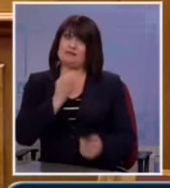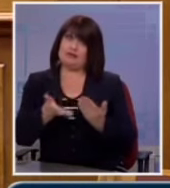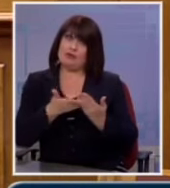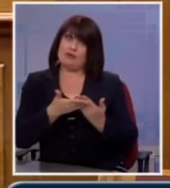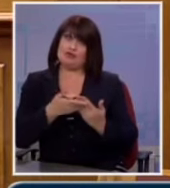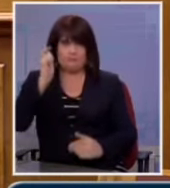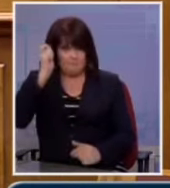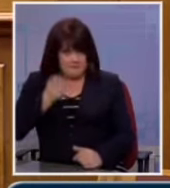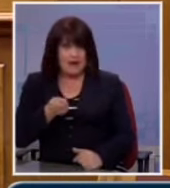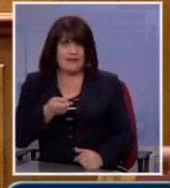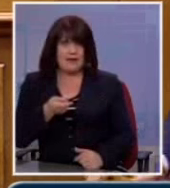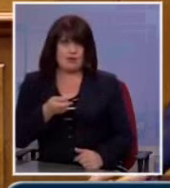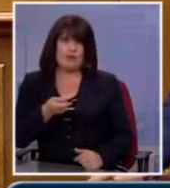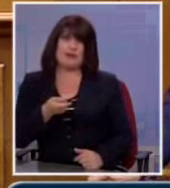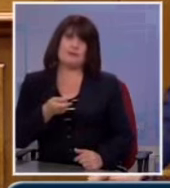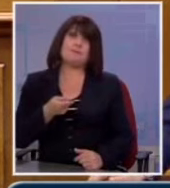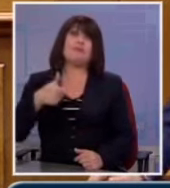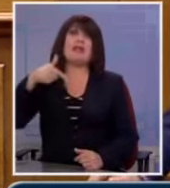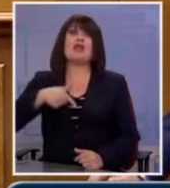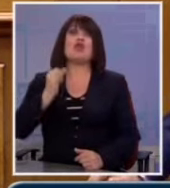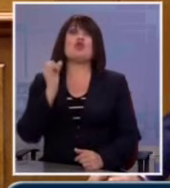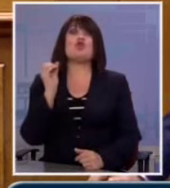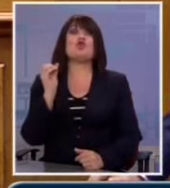οφείλω να ομολογήσω ιδίως από την πλευρά Γιουγκέρ,